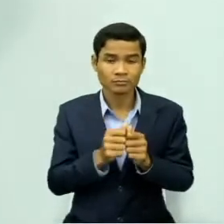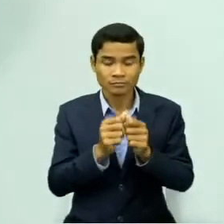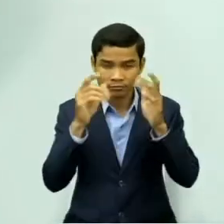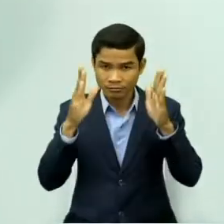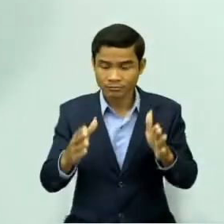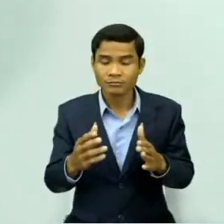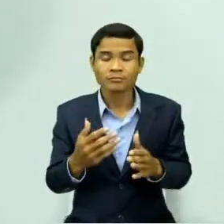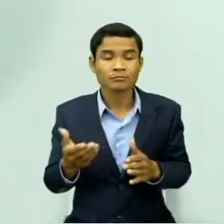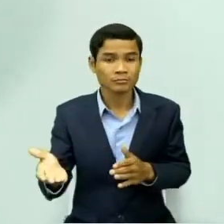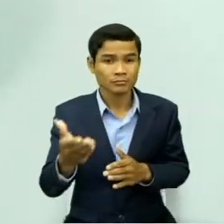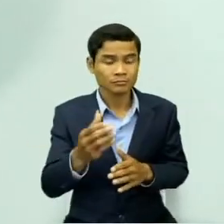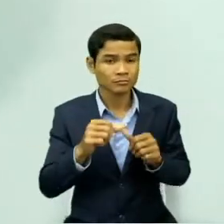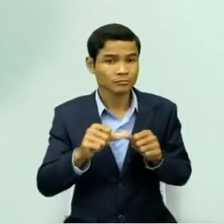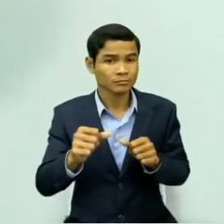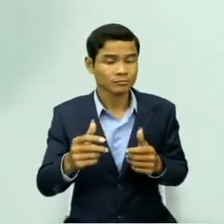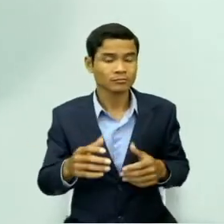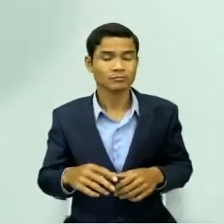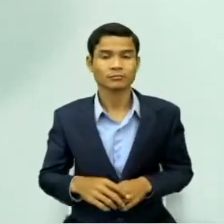miên bị ở vầy bằng tố.